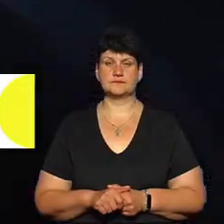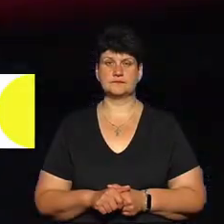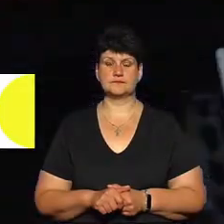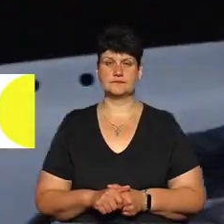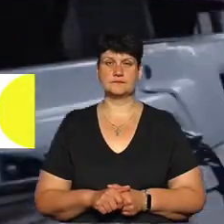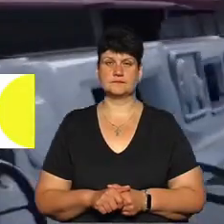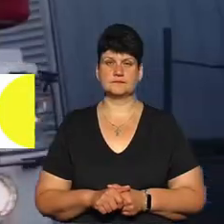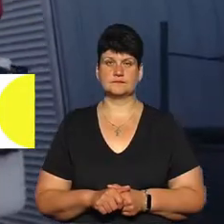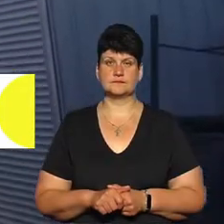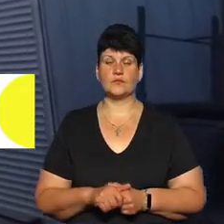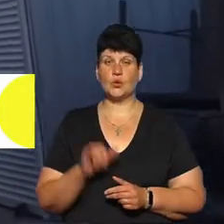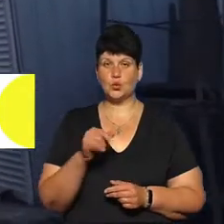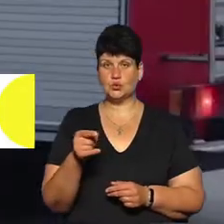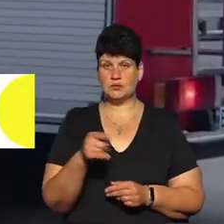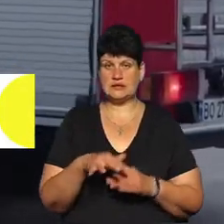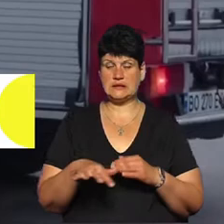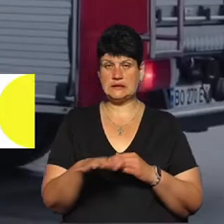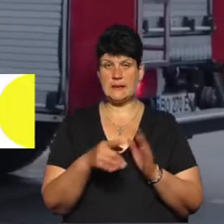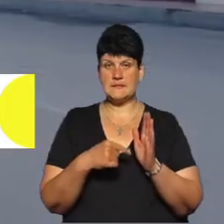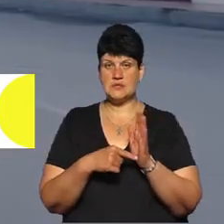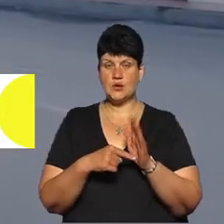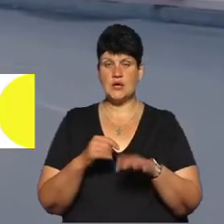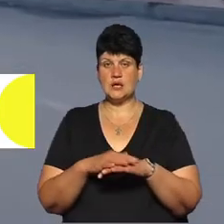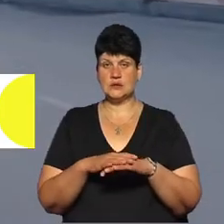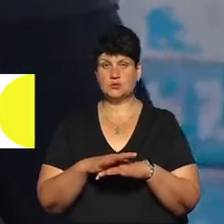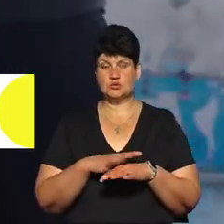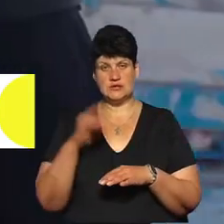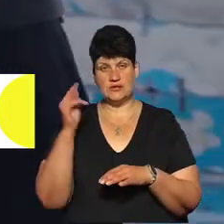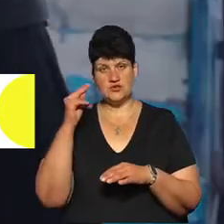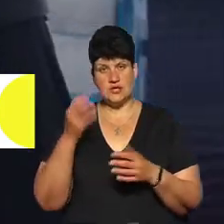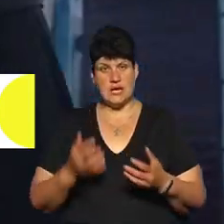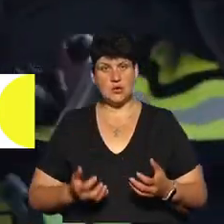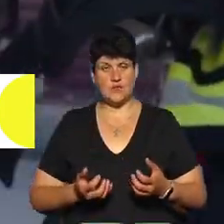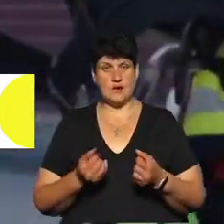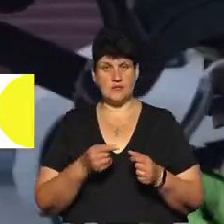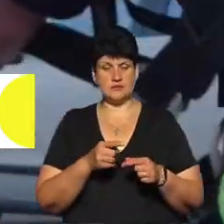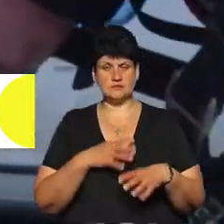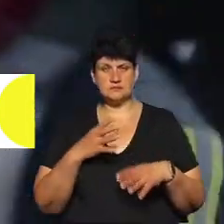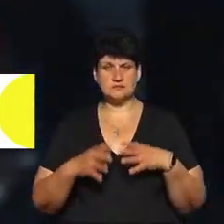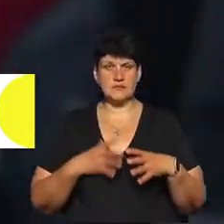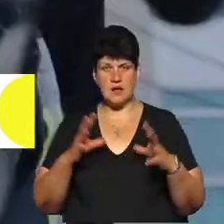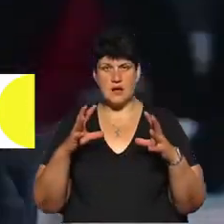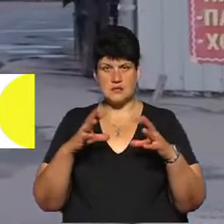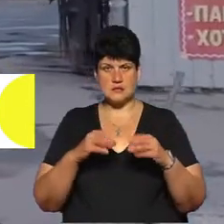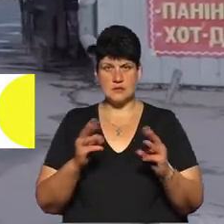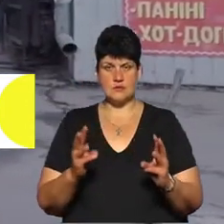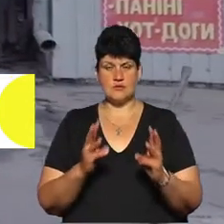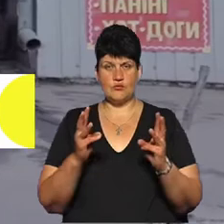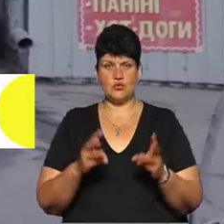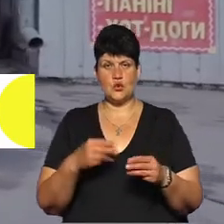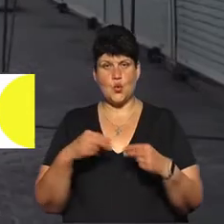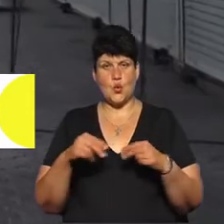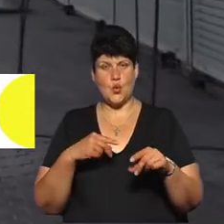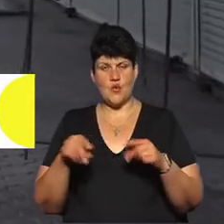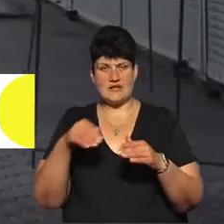У Тернополі на території міського ринку відбулись навчання рятувальників. Вони тренувались гасити пожежі у торгових і складських приміщеннях.